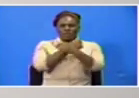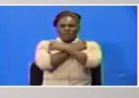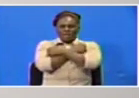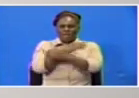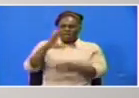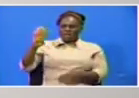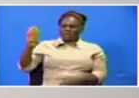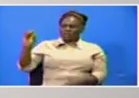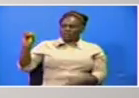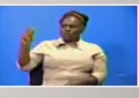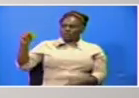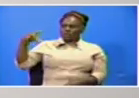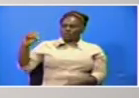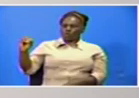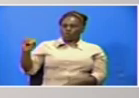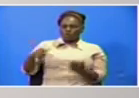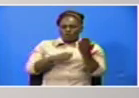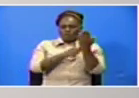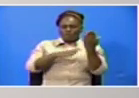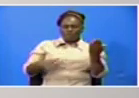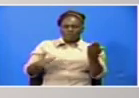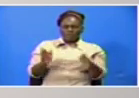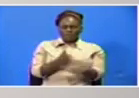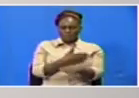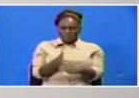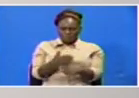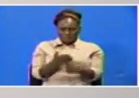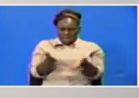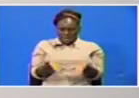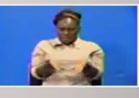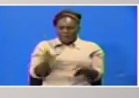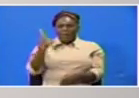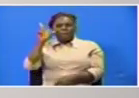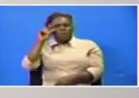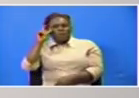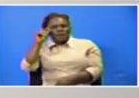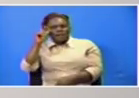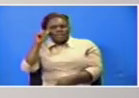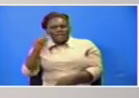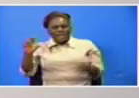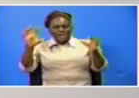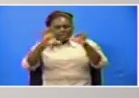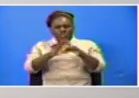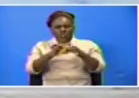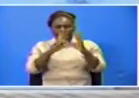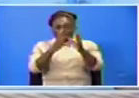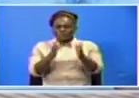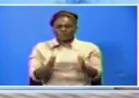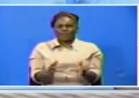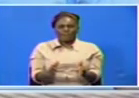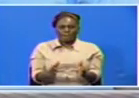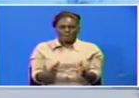Bongo Flavor Alikiba, alitambulika sana na kibao chake cha chekecha. Yuko mjini Mombasa na wacha tujiunge na mwanahabari Francis